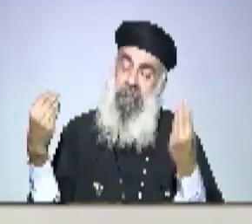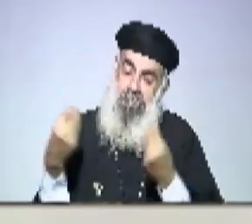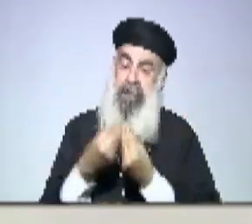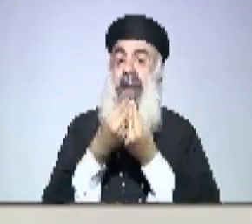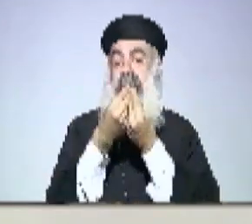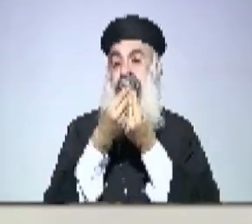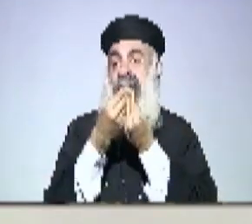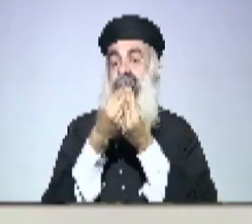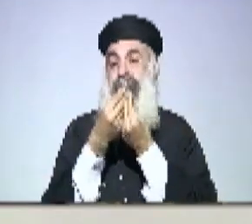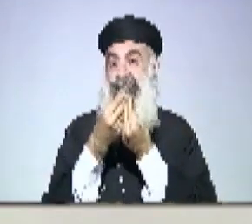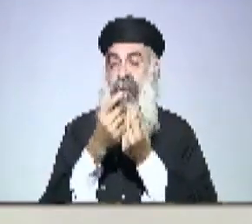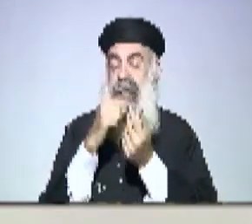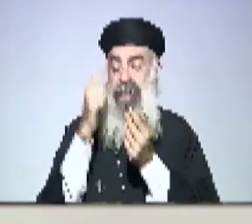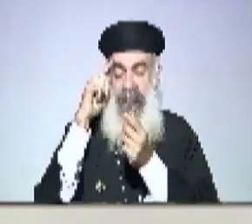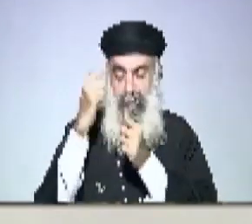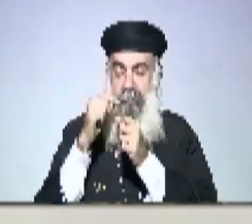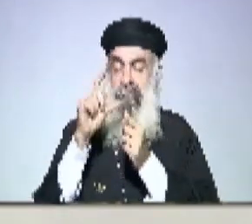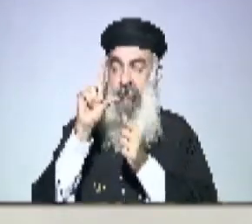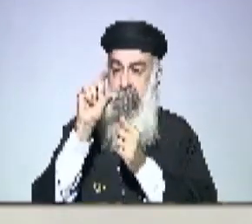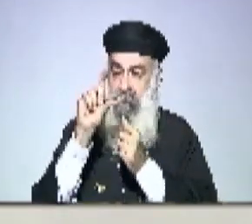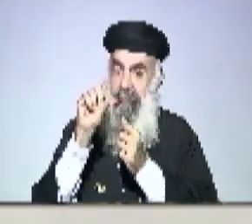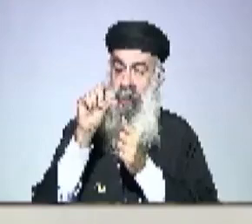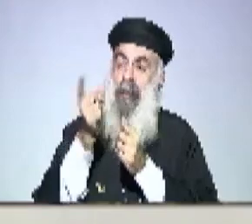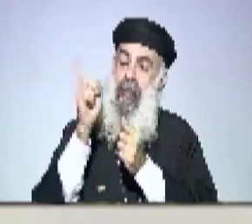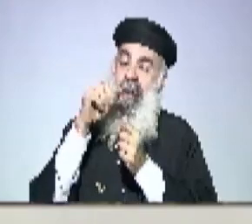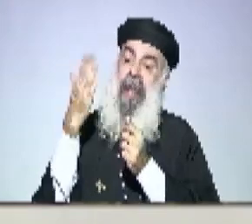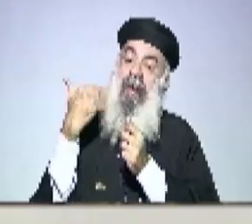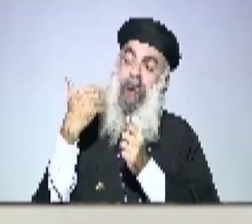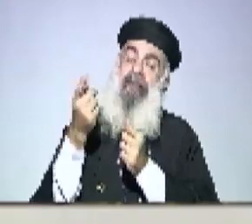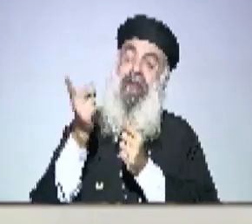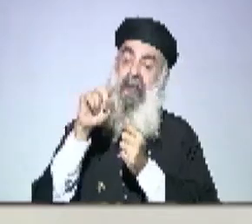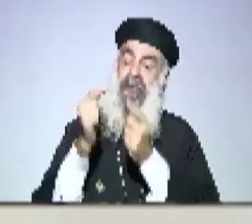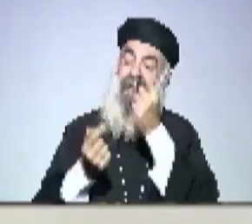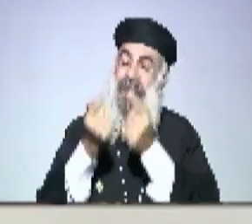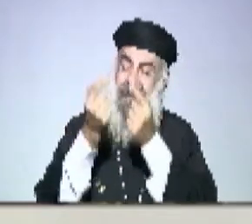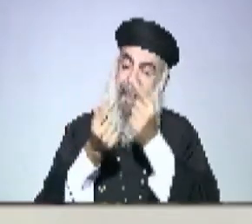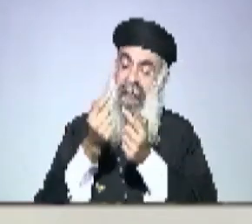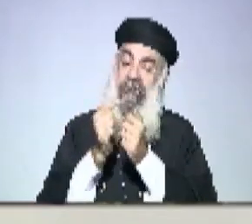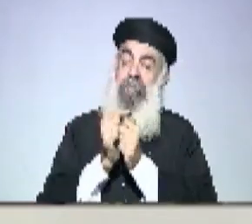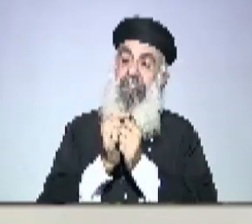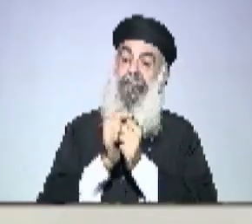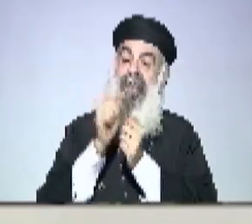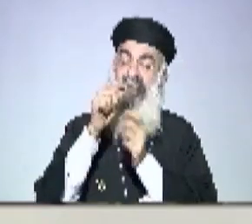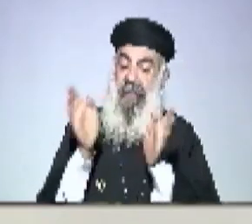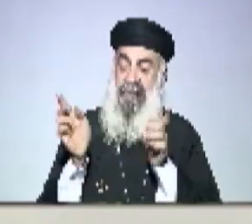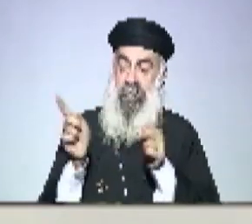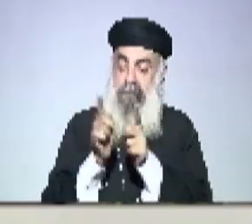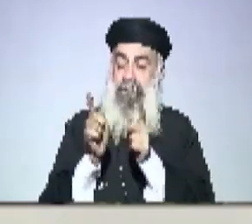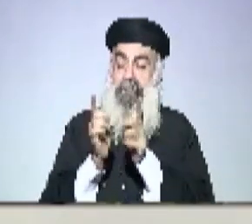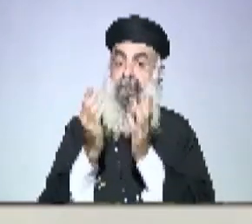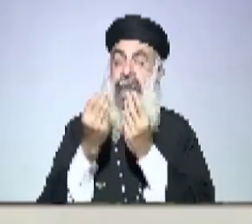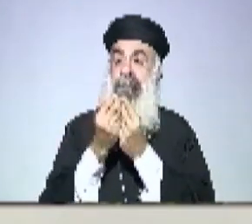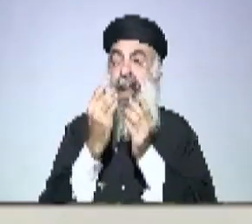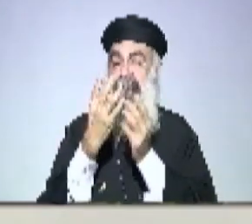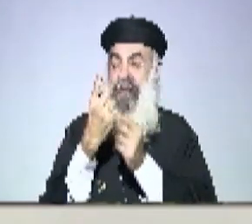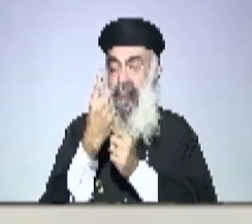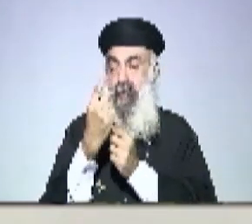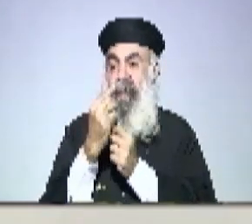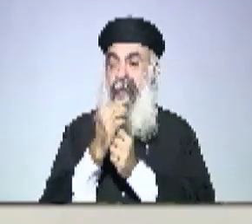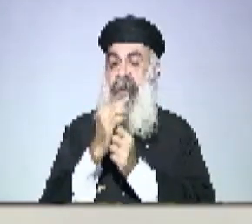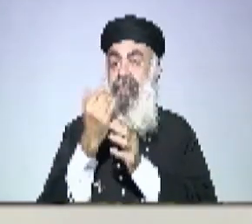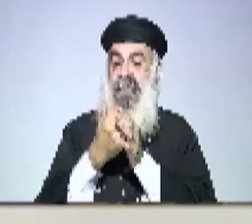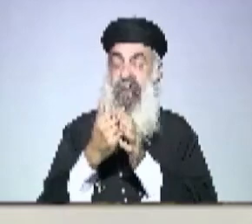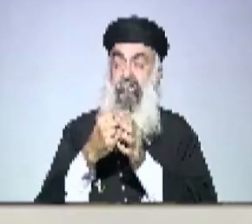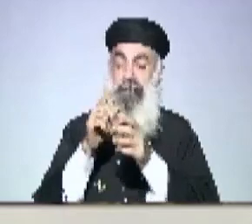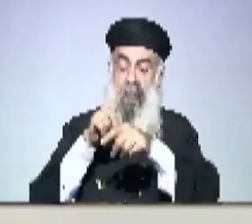بعضيهم يعني اذكر رب المياه والاهوار والزروع في اوشيه واحده لان طبعا مواسم